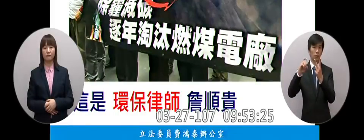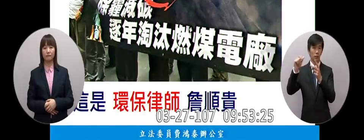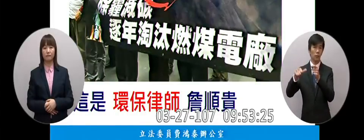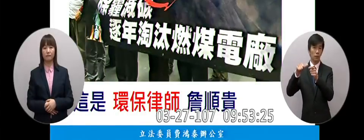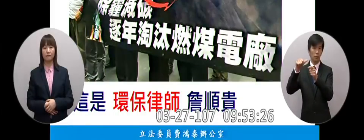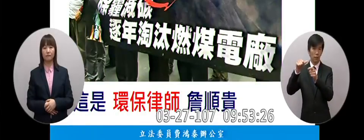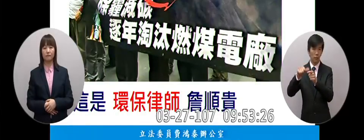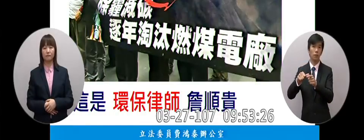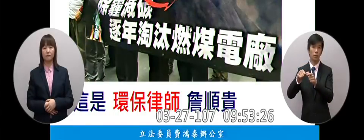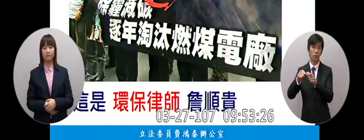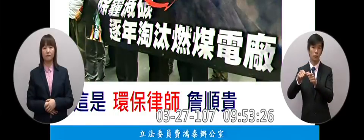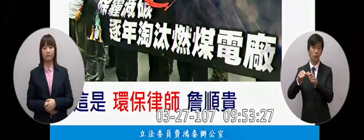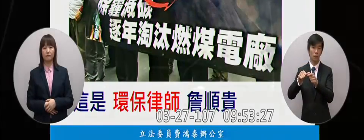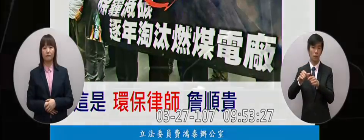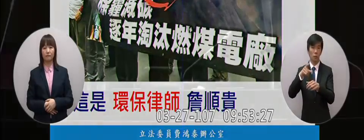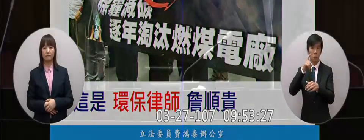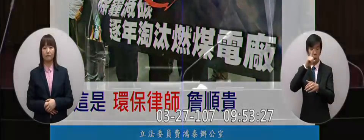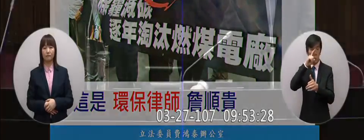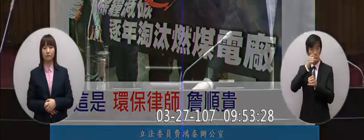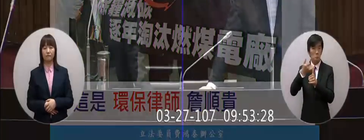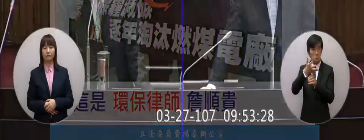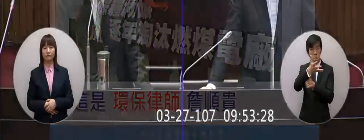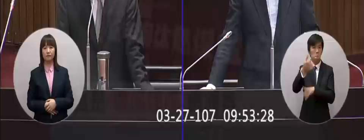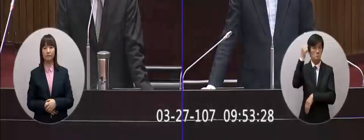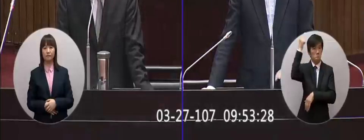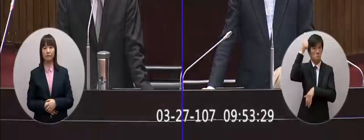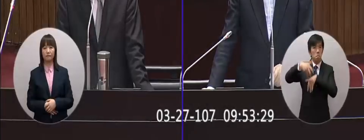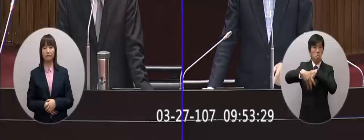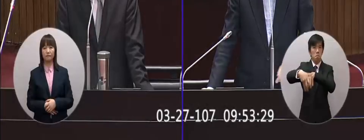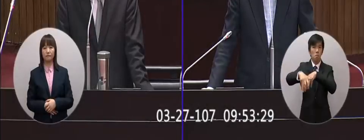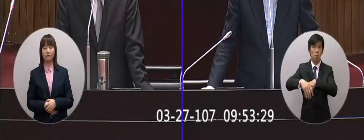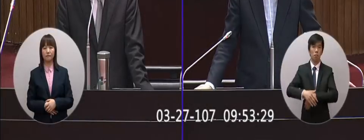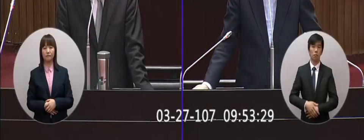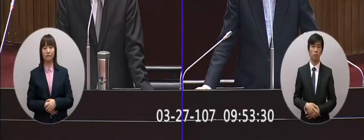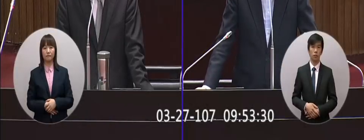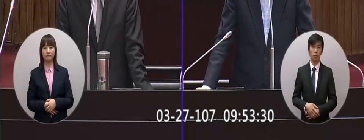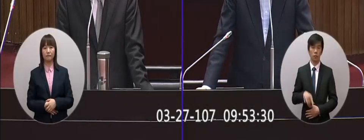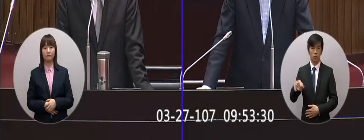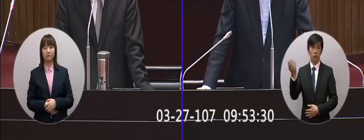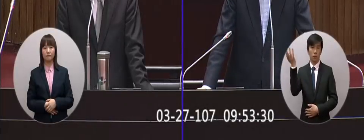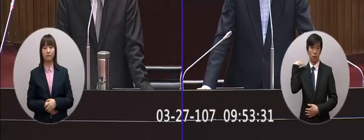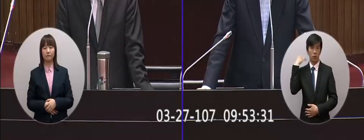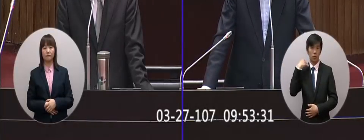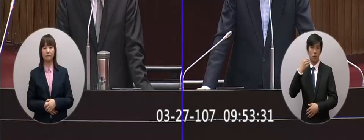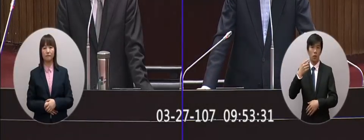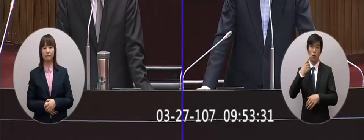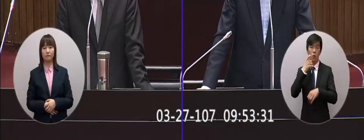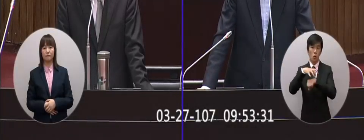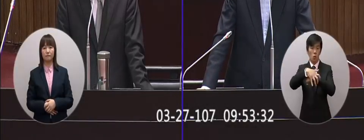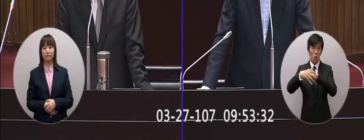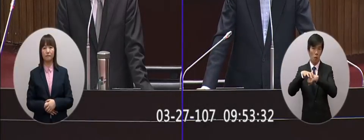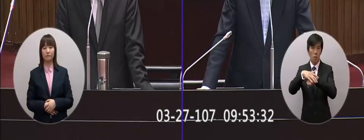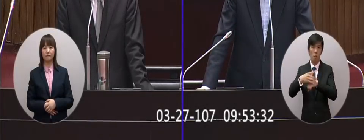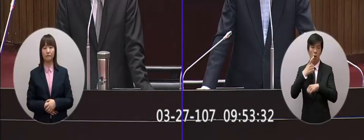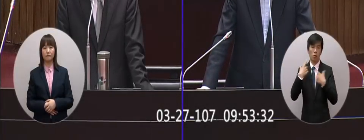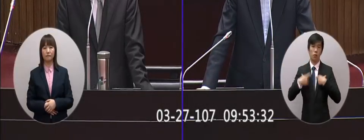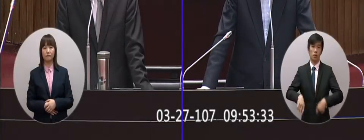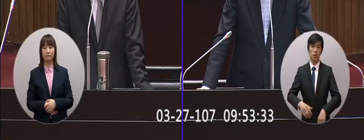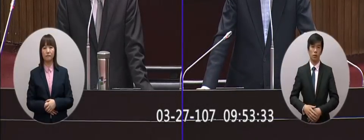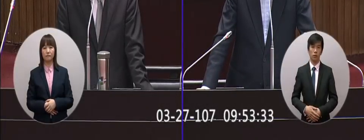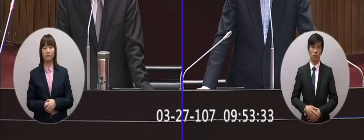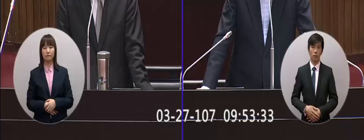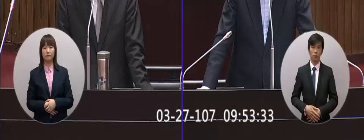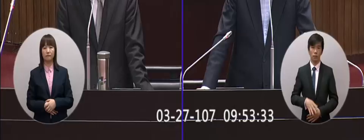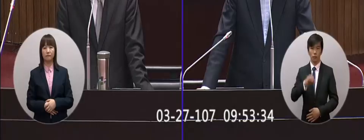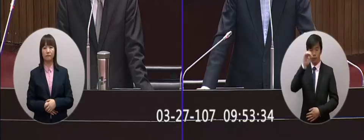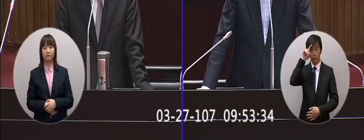大抗暖化的大游行里面，那时候他是环保律师。你看那条横条的黑色